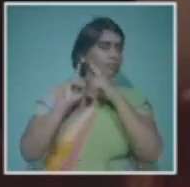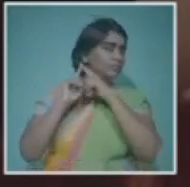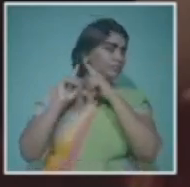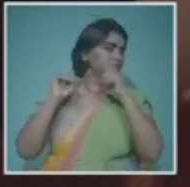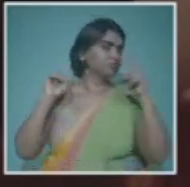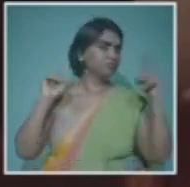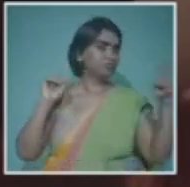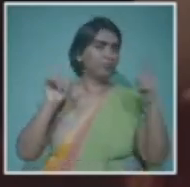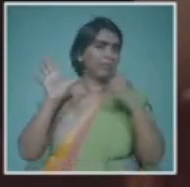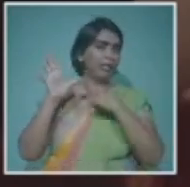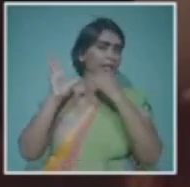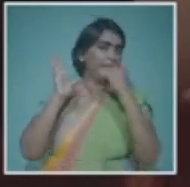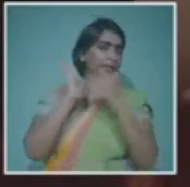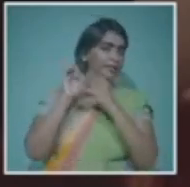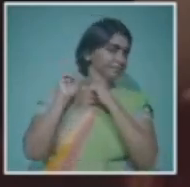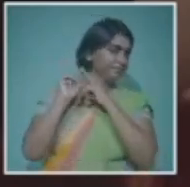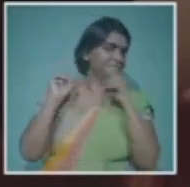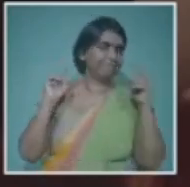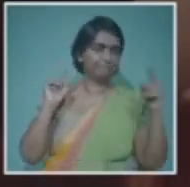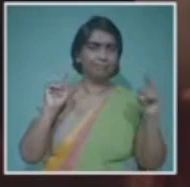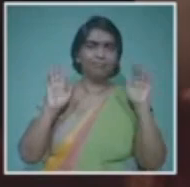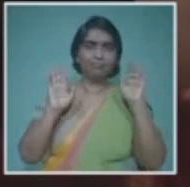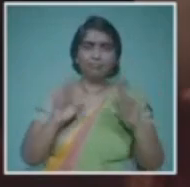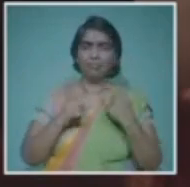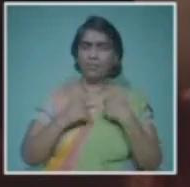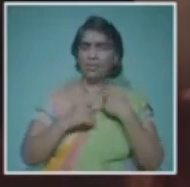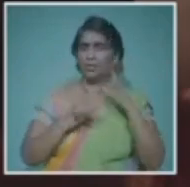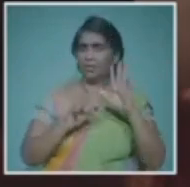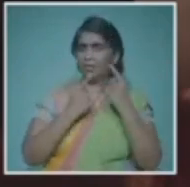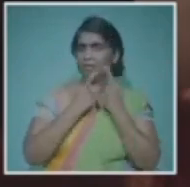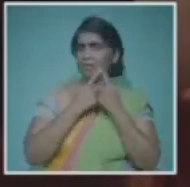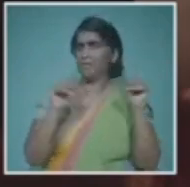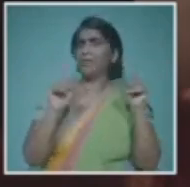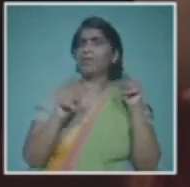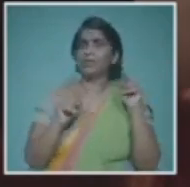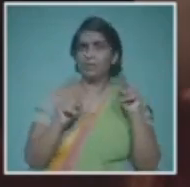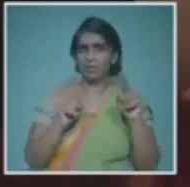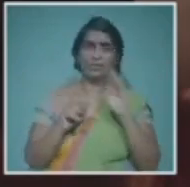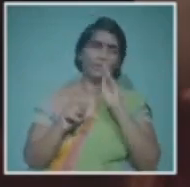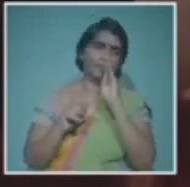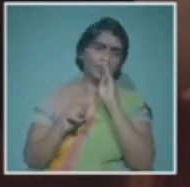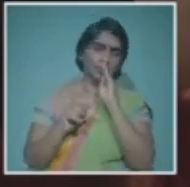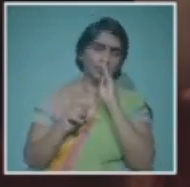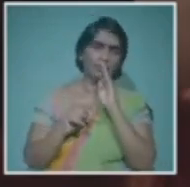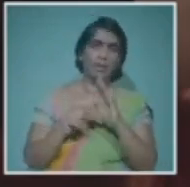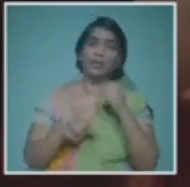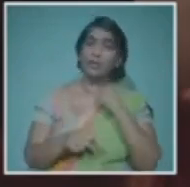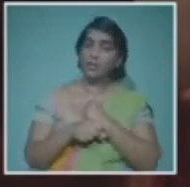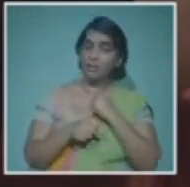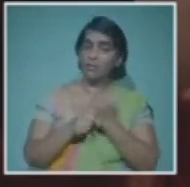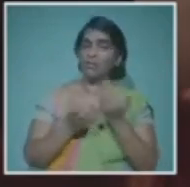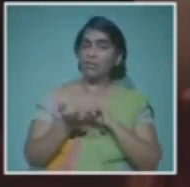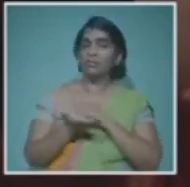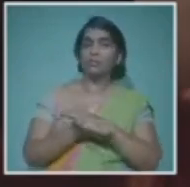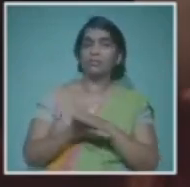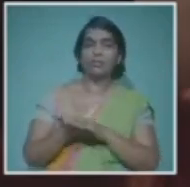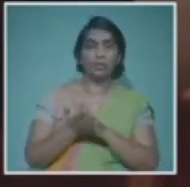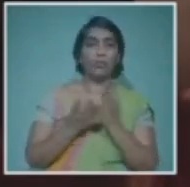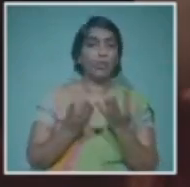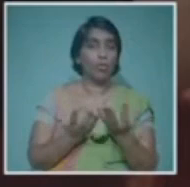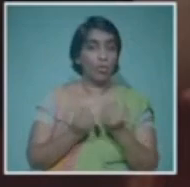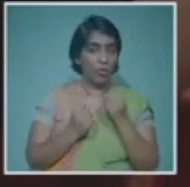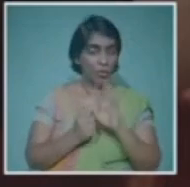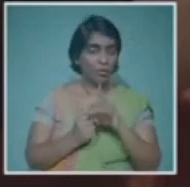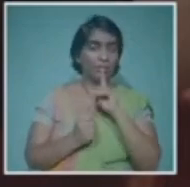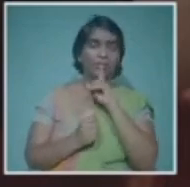දක්වා රැඳී තිබුණු මහා පරස්පරය, එක අතකින් රාජ්‍ය ප්‍රතිසංස්කරණය කිරීමට අවශ්‍ය බව කිවන